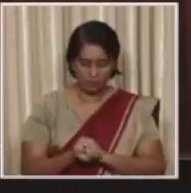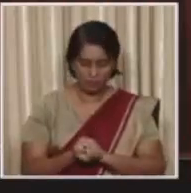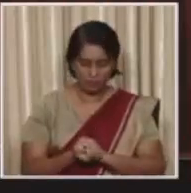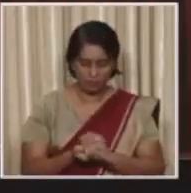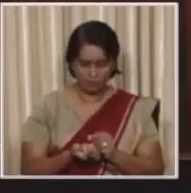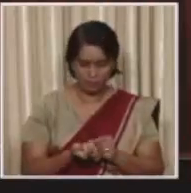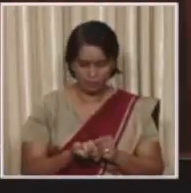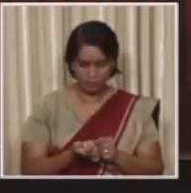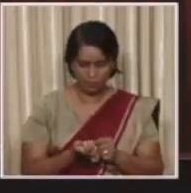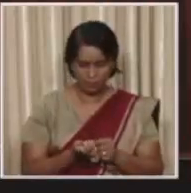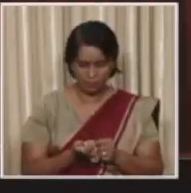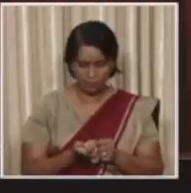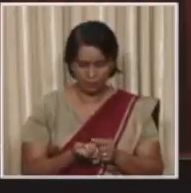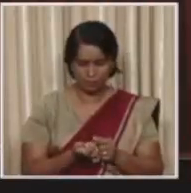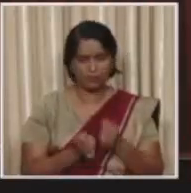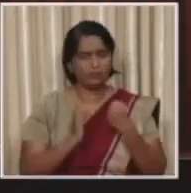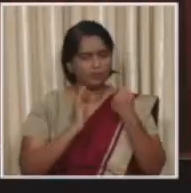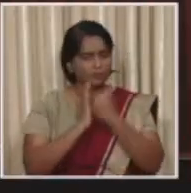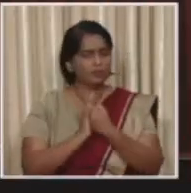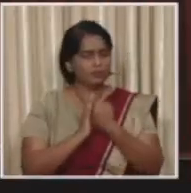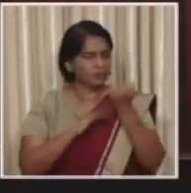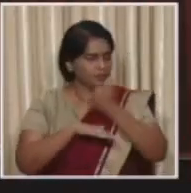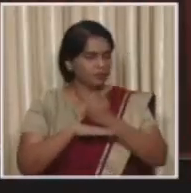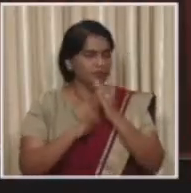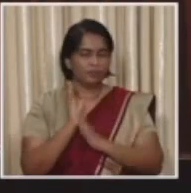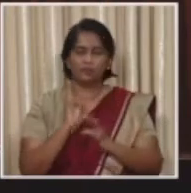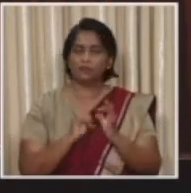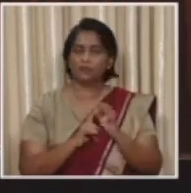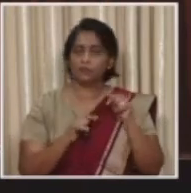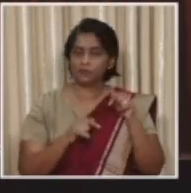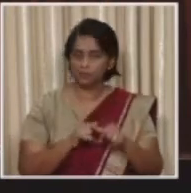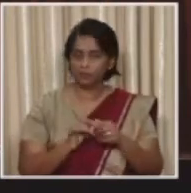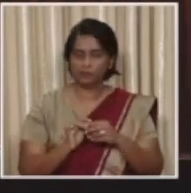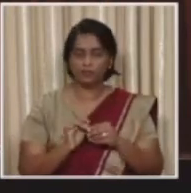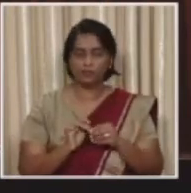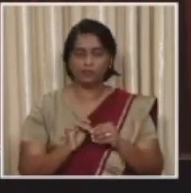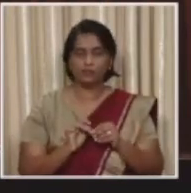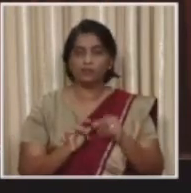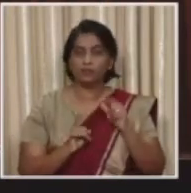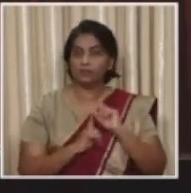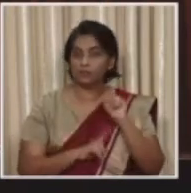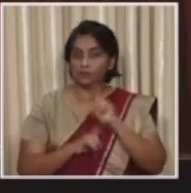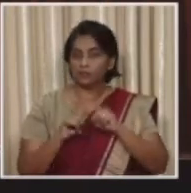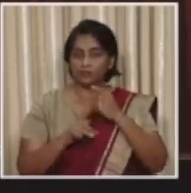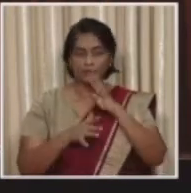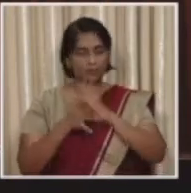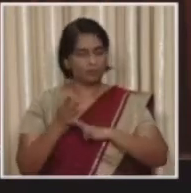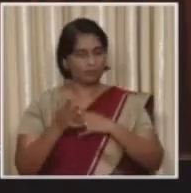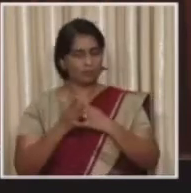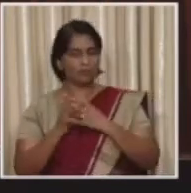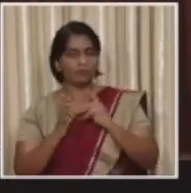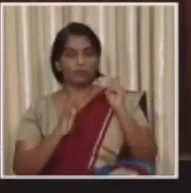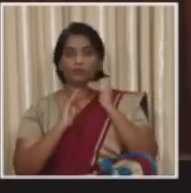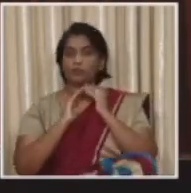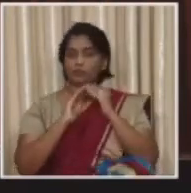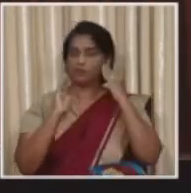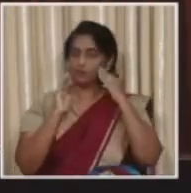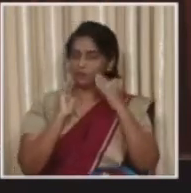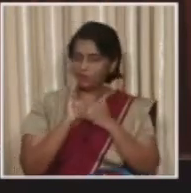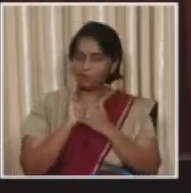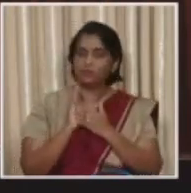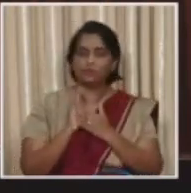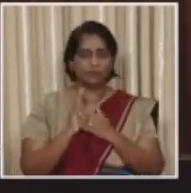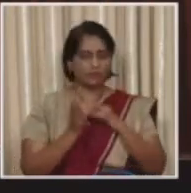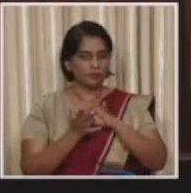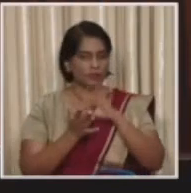උලසනඟුට මන්ත්‍රීතුමනි අද මේ පාර්ලිමේන්තු අයවැය කාර්යාලය හා සම්බන්ධ